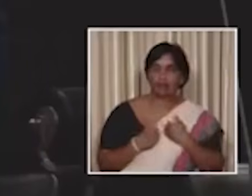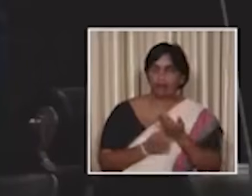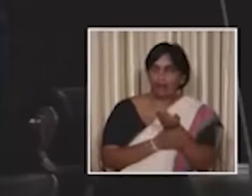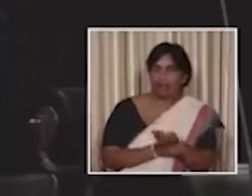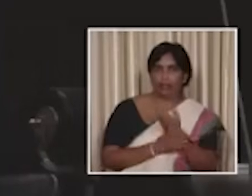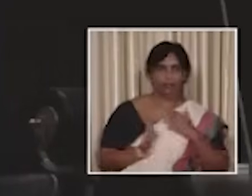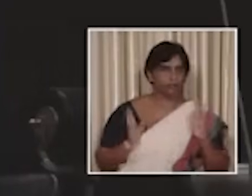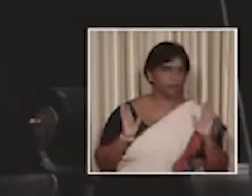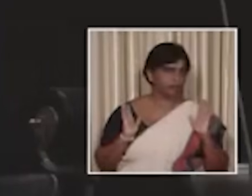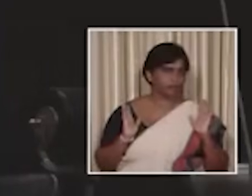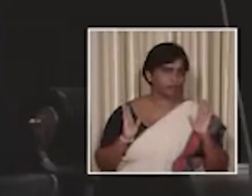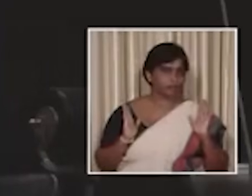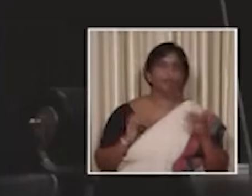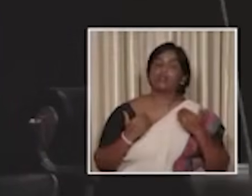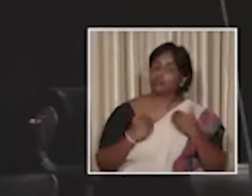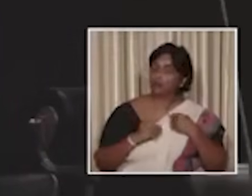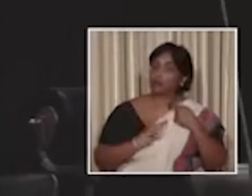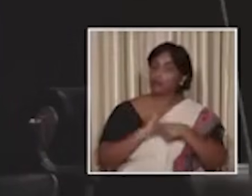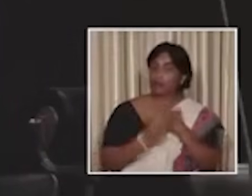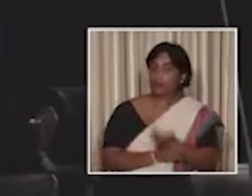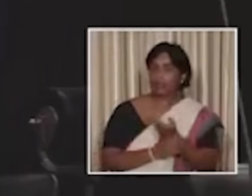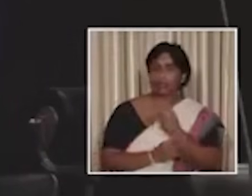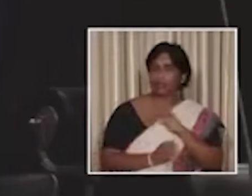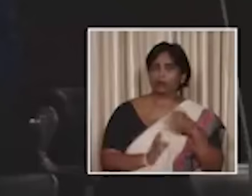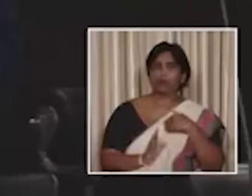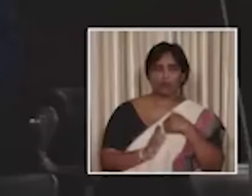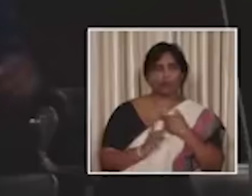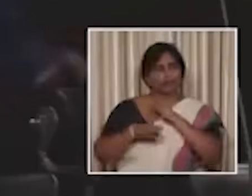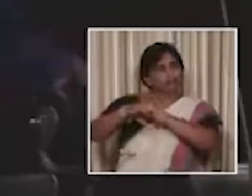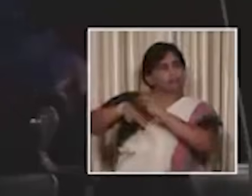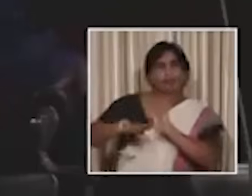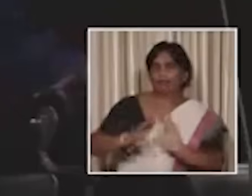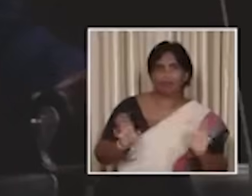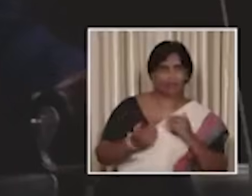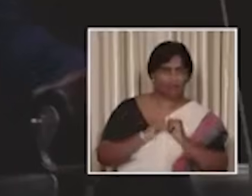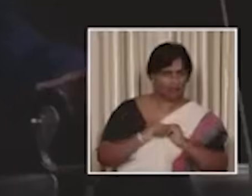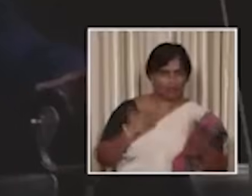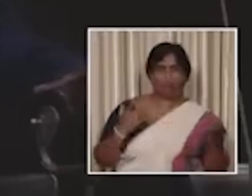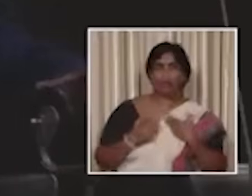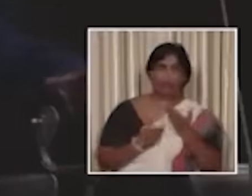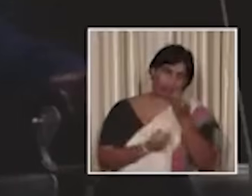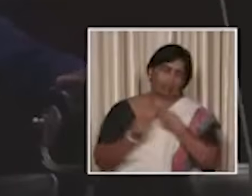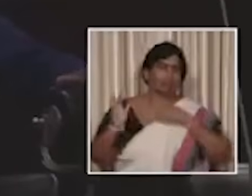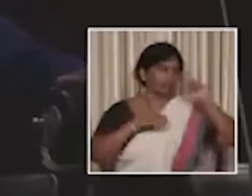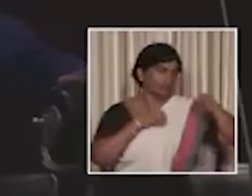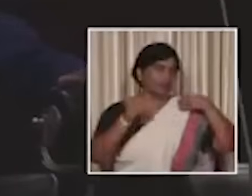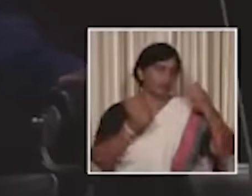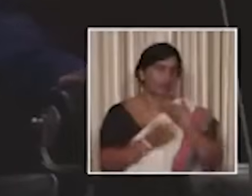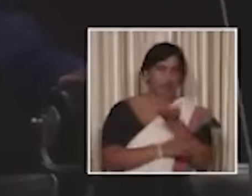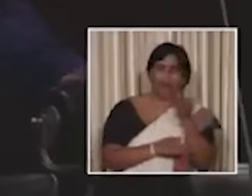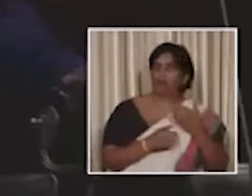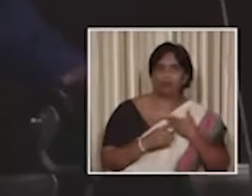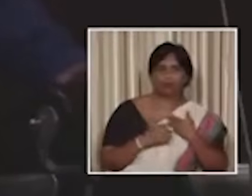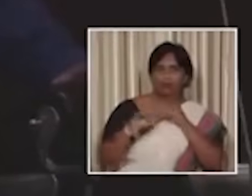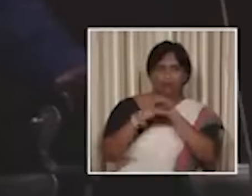நாடாளுமன்றத்தில் 3வது பெரிய கட்சியாக இருக்கும் மற்றும் எதிர்கட்சியில் 2வது பெரிய கட்சியாக இருக்கும் கட்சிக்கான உரிமை அரசியலமைப்பு